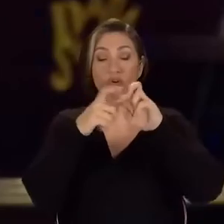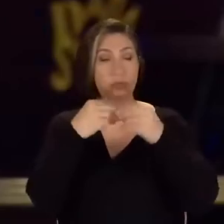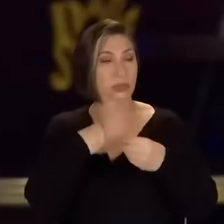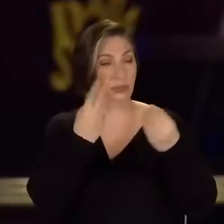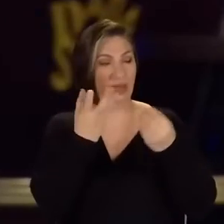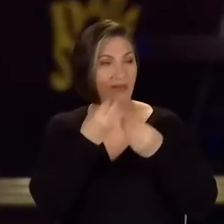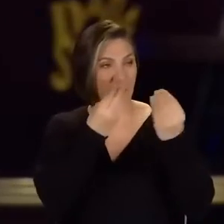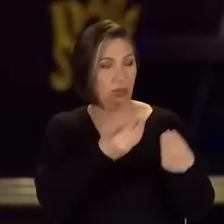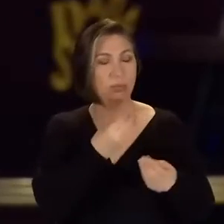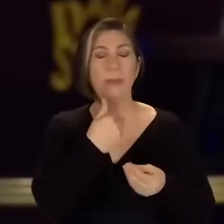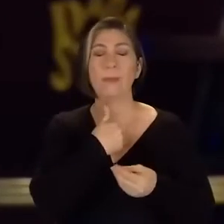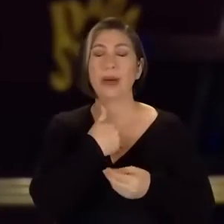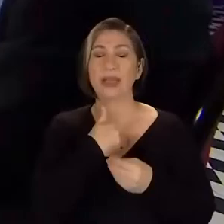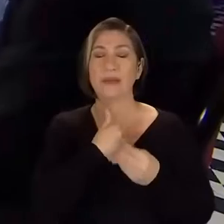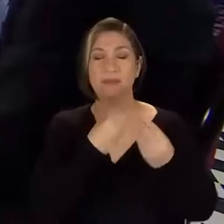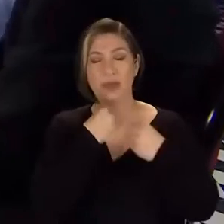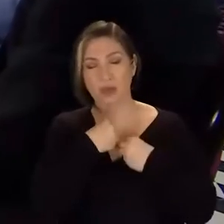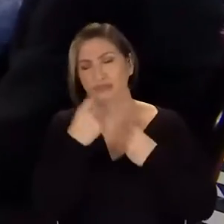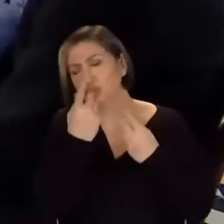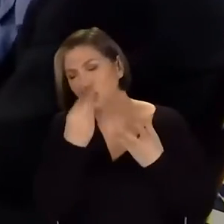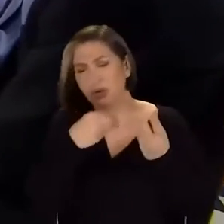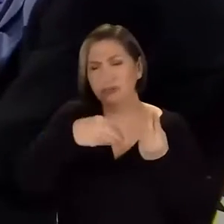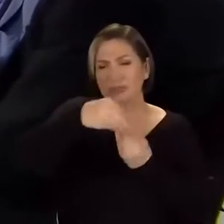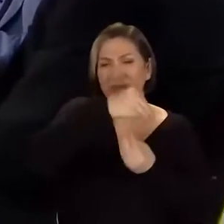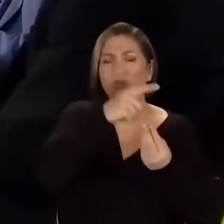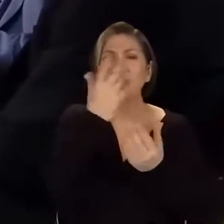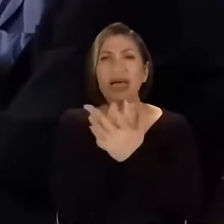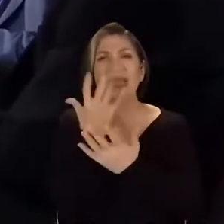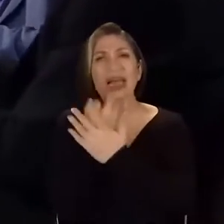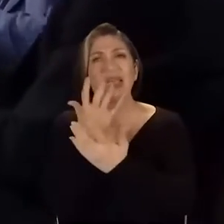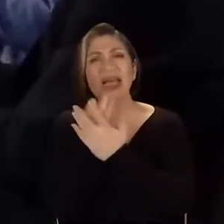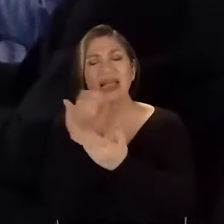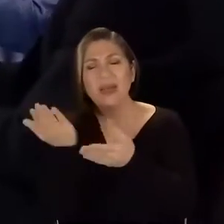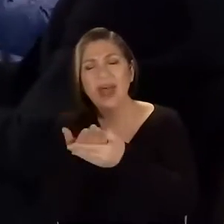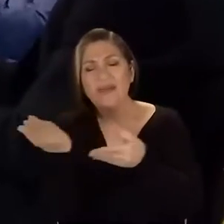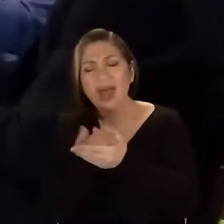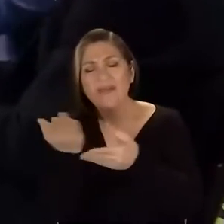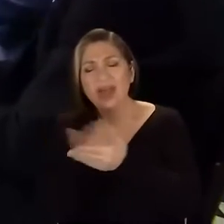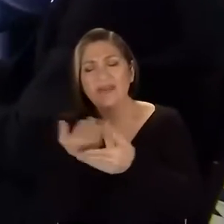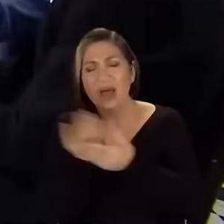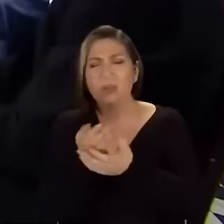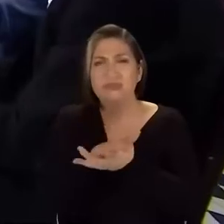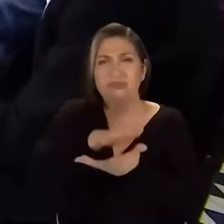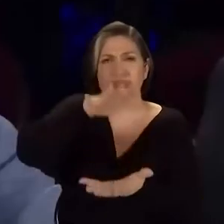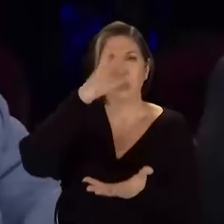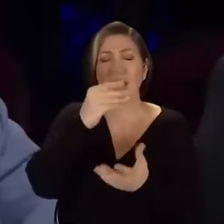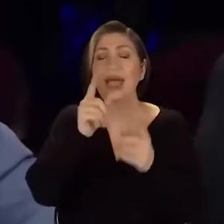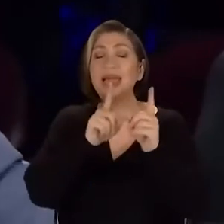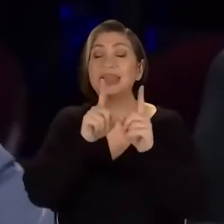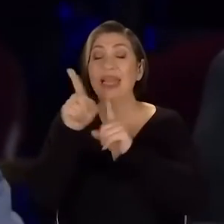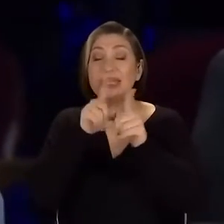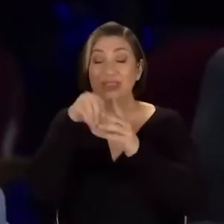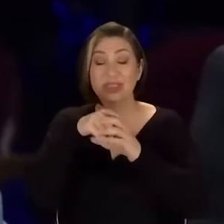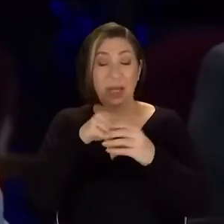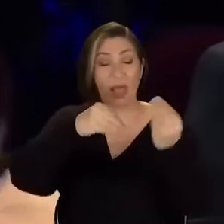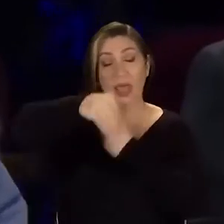Özgür işte bana veriyor, bir şey oluyor. Bu devamlı kaydedildiği için aslında el değiştiren bir şey yok internette. Sadece